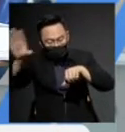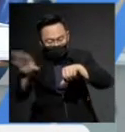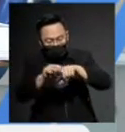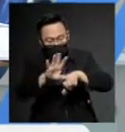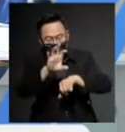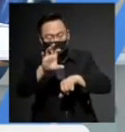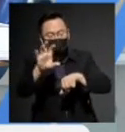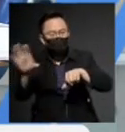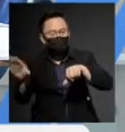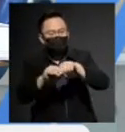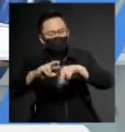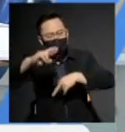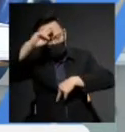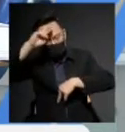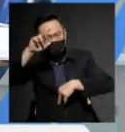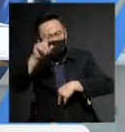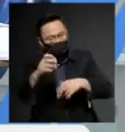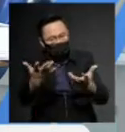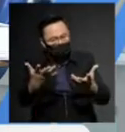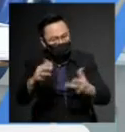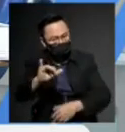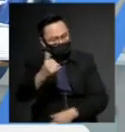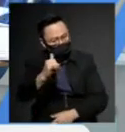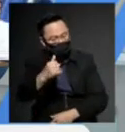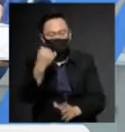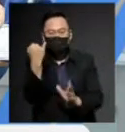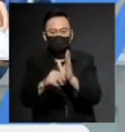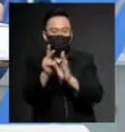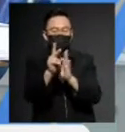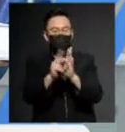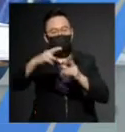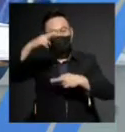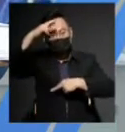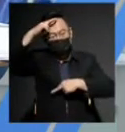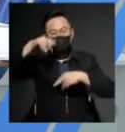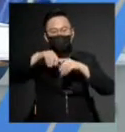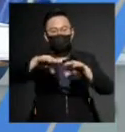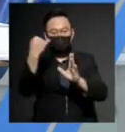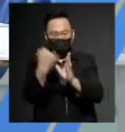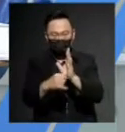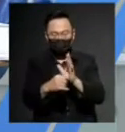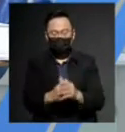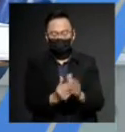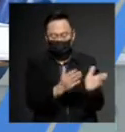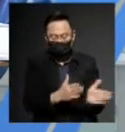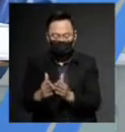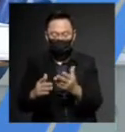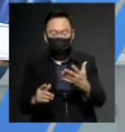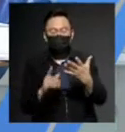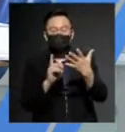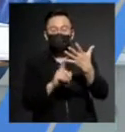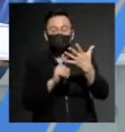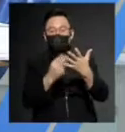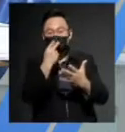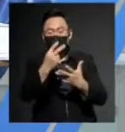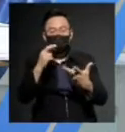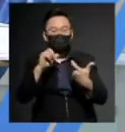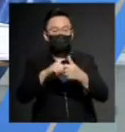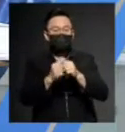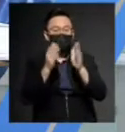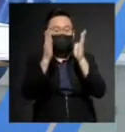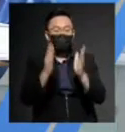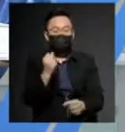ลอบขนย้ายเนื้อสุกรนะคะคุณผู้ชมอ่ะหนีความผิดไปเนาะทีนี้คุณผู้ชมไปดูเรื่องนี้กันหน่อยค่ะเป็นเรื่องของคนส่ง